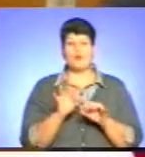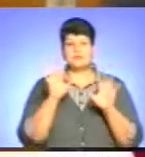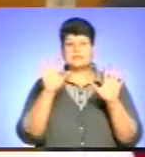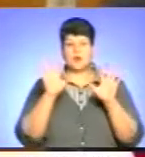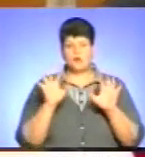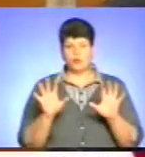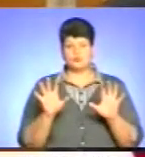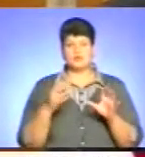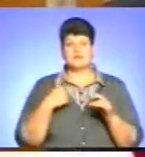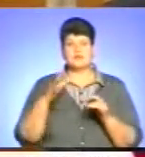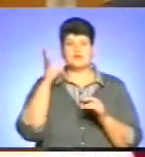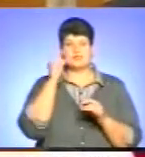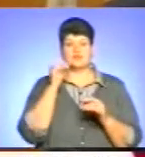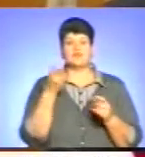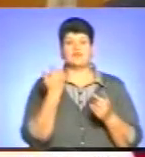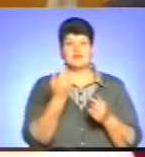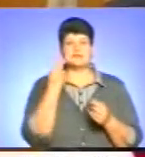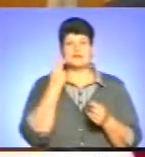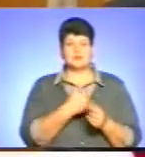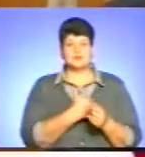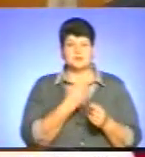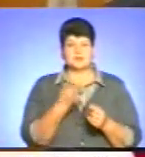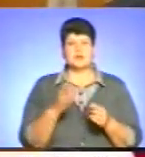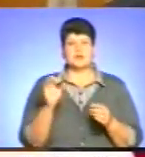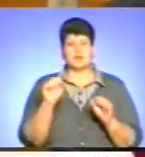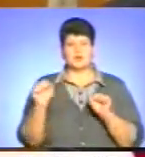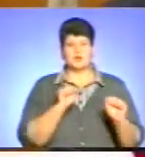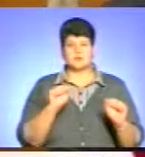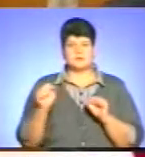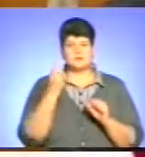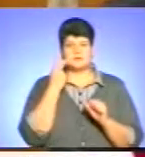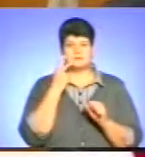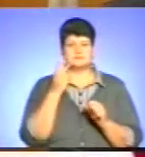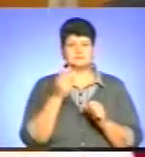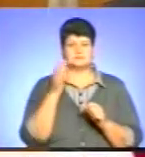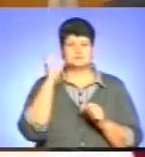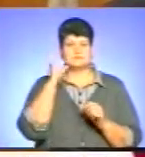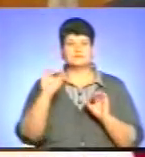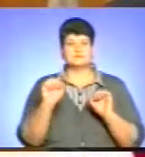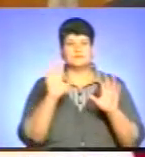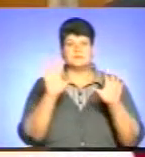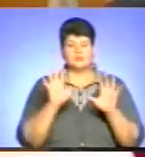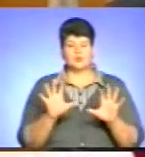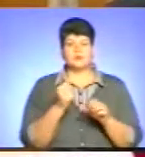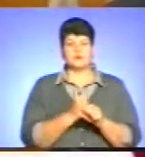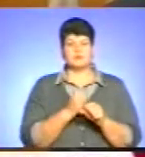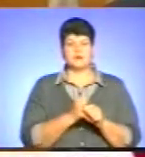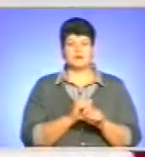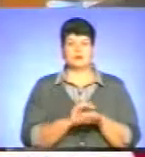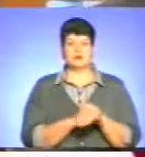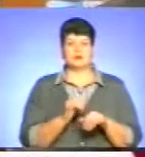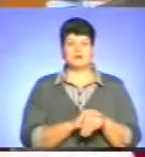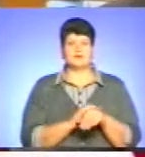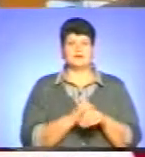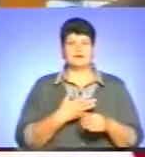щоб ви завжди керувалися виключно законом і працювали на благо нашої держави.